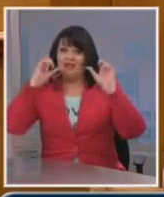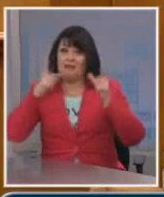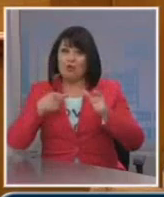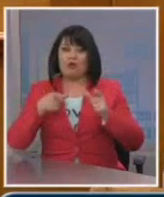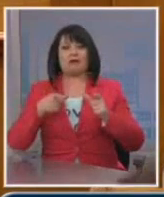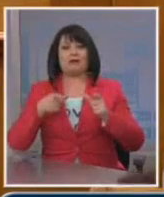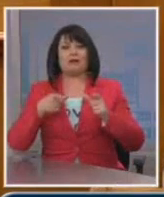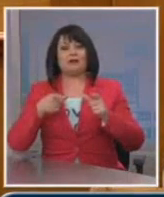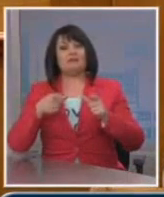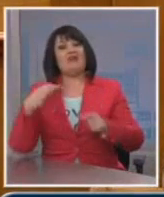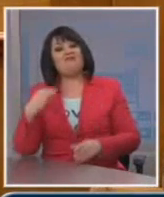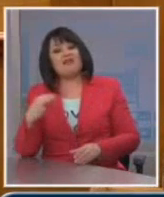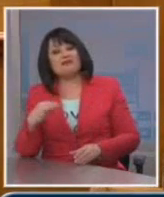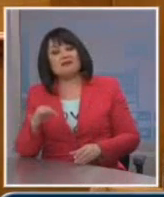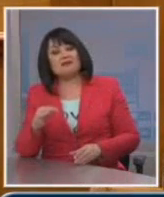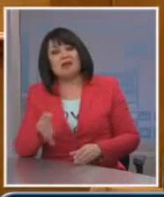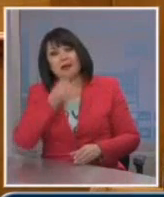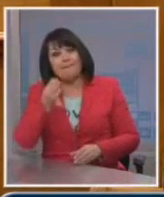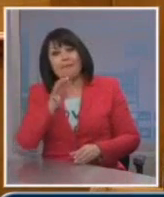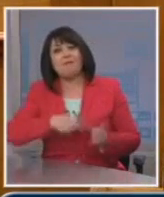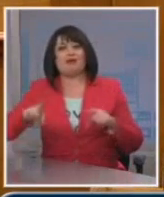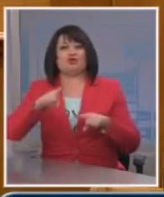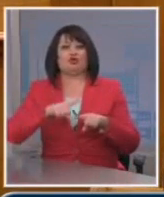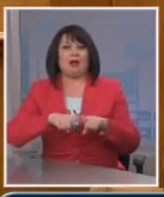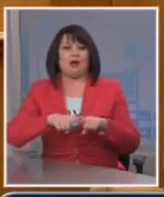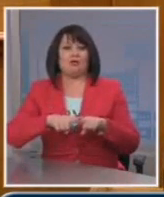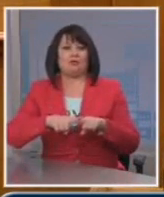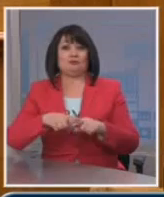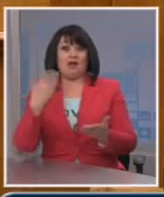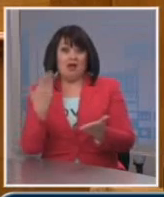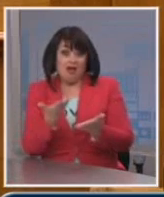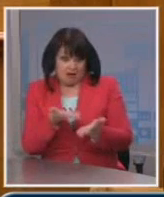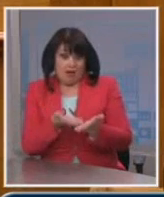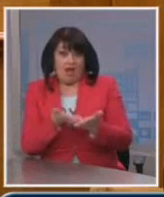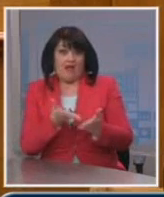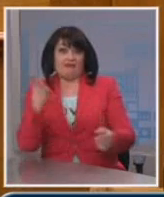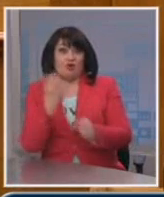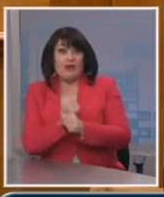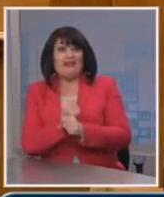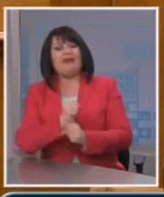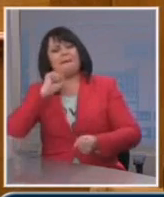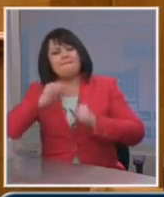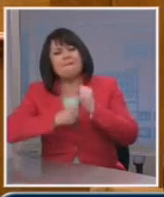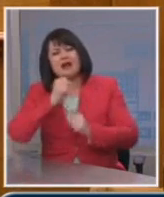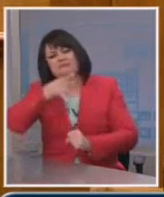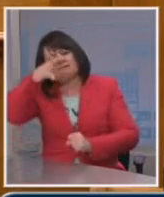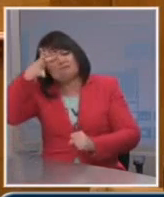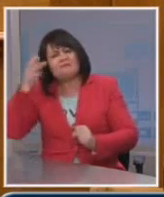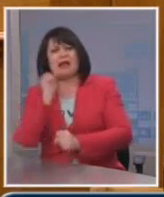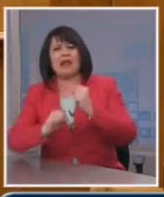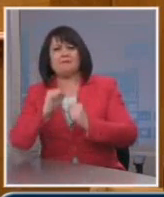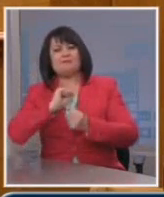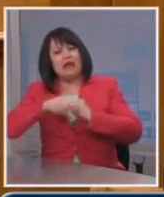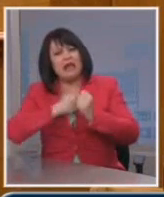ευτυχία να πούμε στον ελληνικό λαό αυτό καταφέραμε, ματώσαμε, αυτό καταφέραμε, έλα να μας